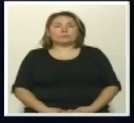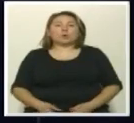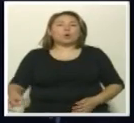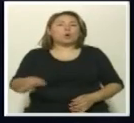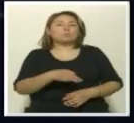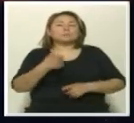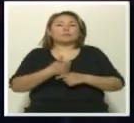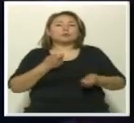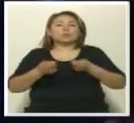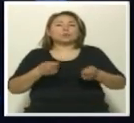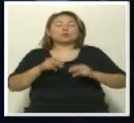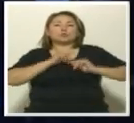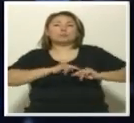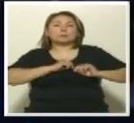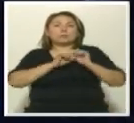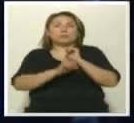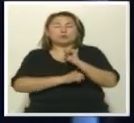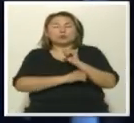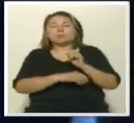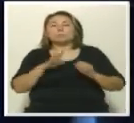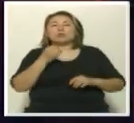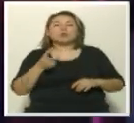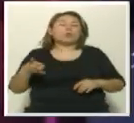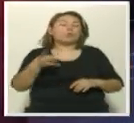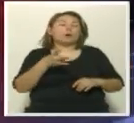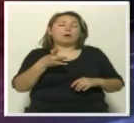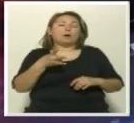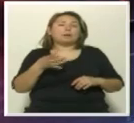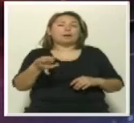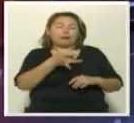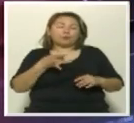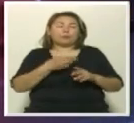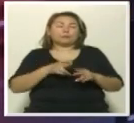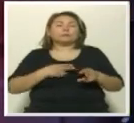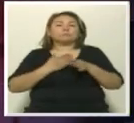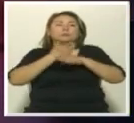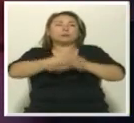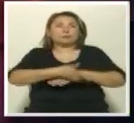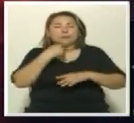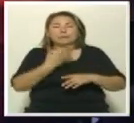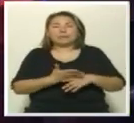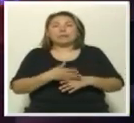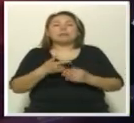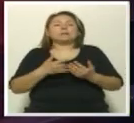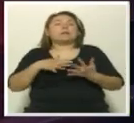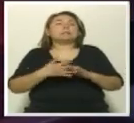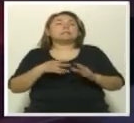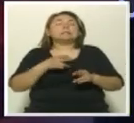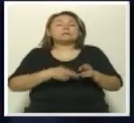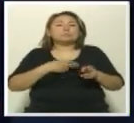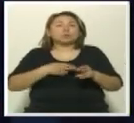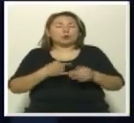Облыс әкімі Нұрлан Ноғаев жұмыс сапарымен Бейнеу ауданына барды. Бірнеше күндік сапарын аймақ басшысы Ертөле ауылынан бастады. Теміржол